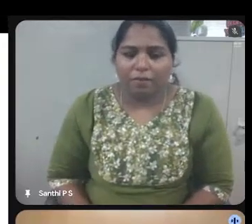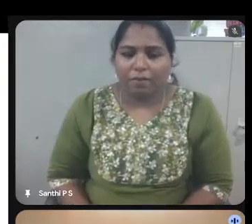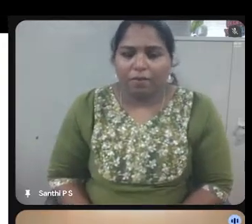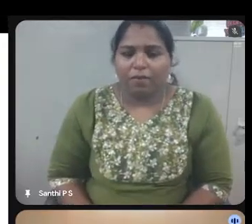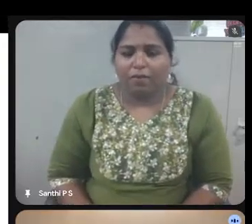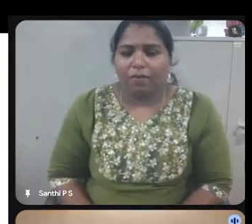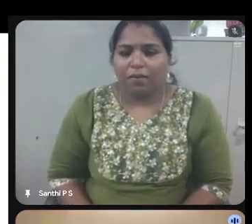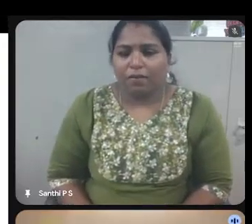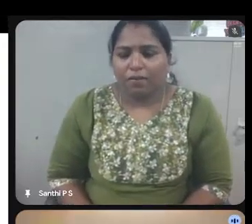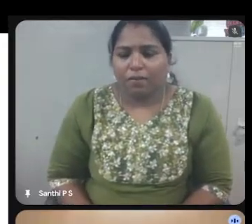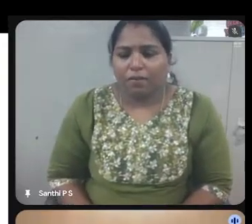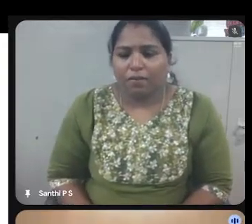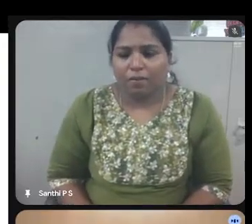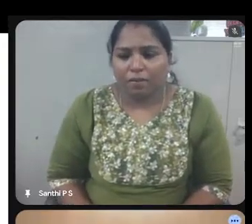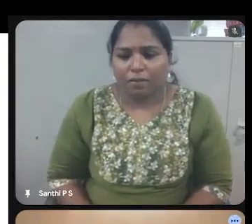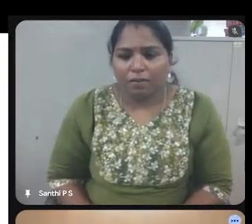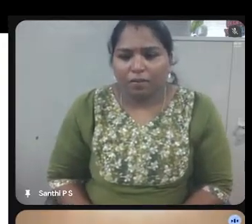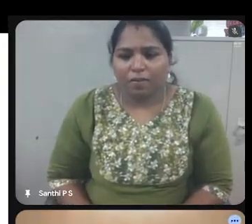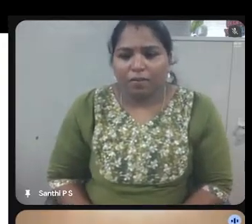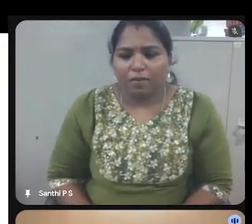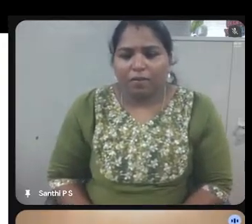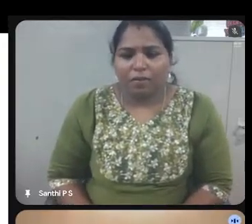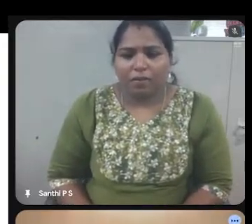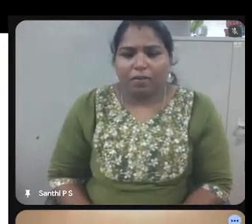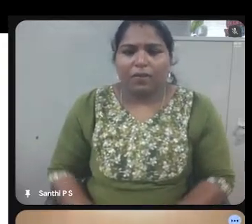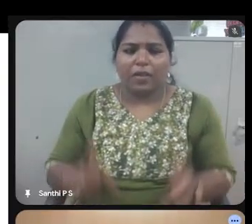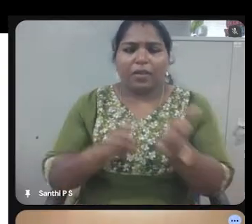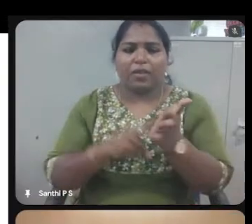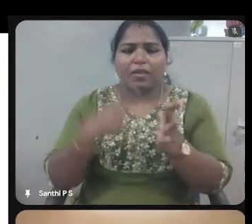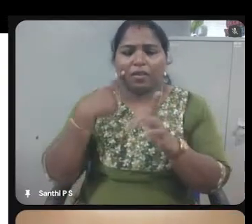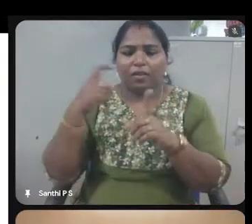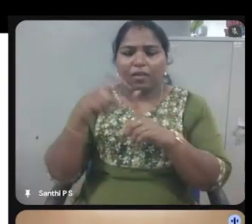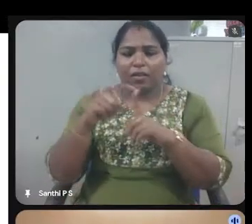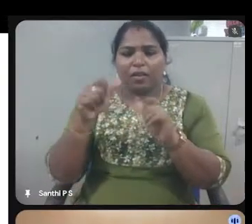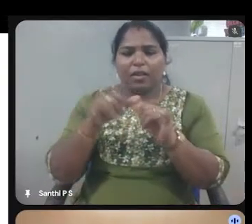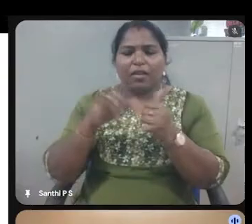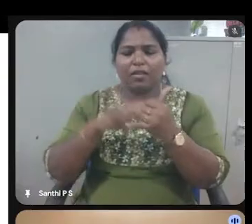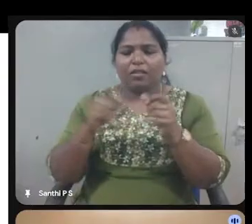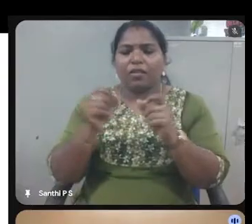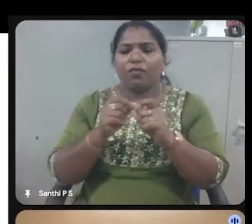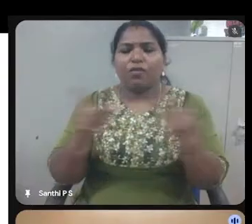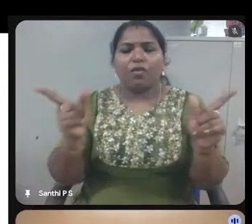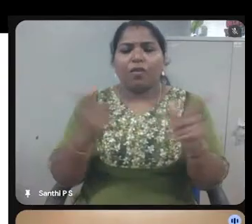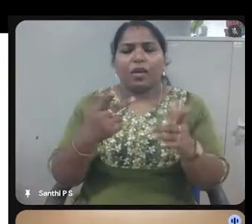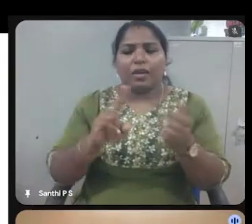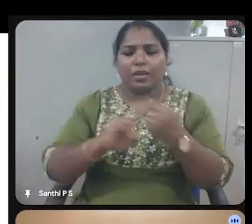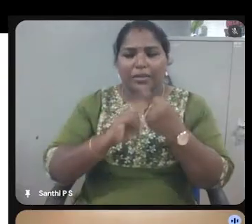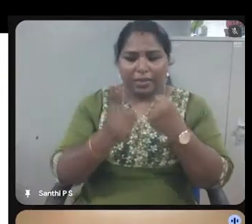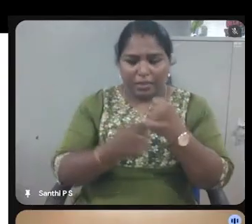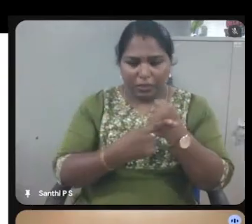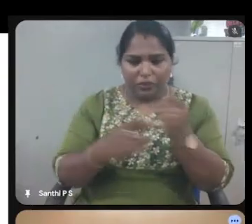മിസ് ചെയ്തു തോന്നുന്നു. നിഡാസ് എന്താണ്? നിഡാസിന്റെ ഫുൾ അബ്രിവേഷൻ എന്താണ്? നിഡാസ് എന്ന് പറഞ്ഞാൽ നിഷ്